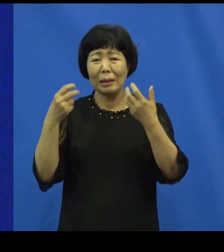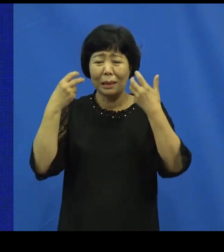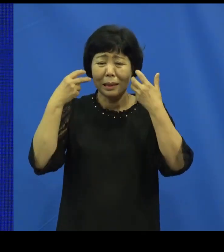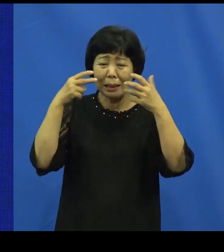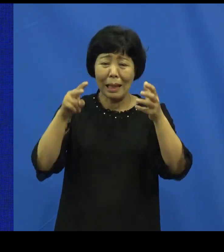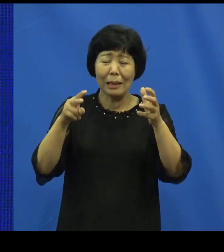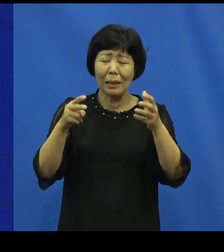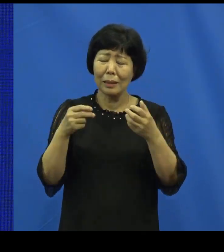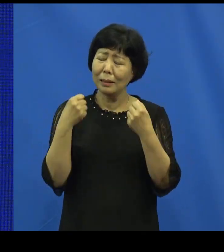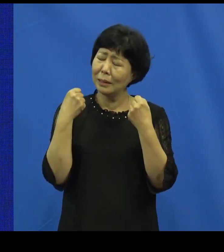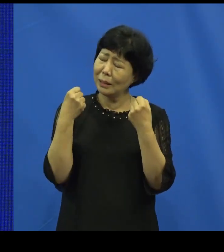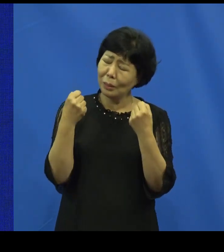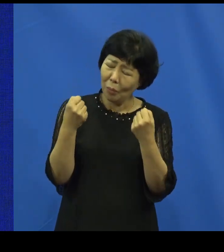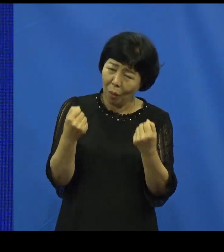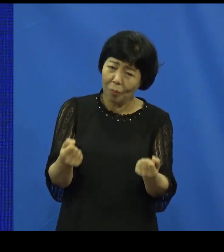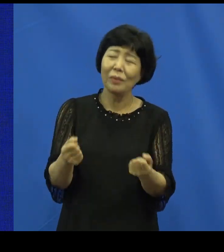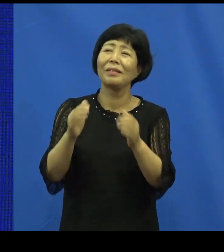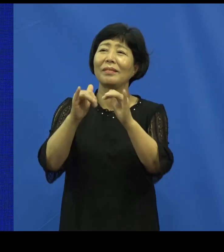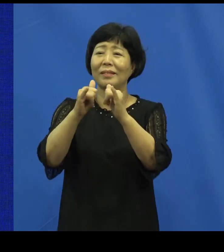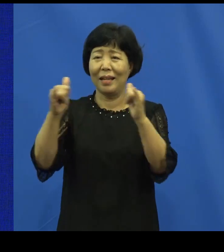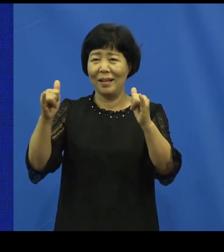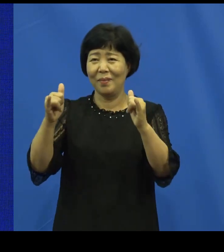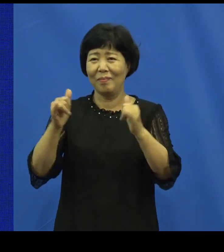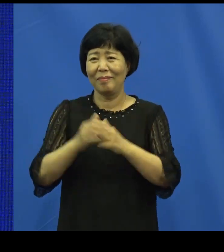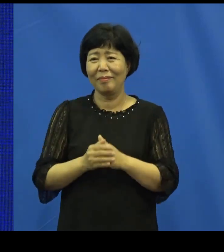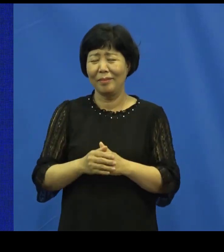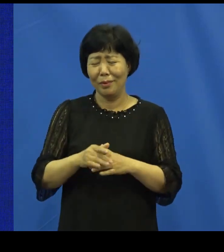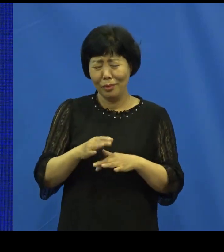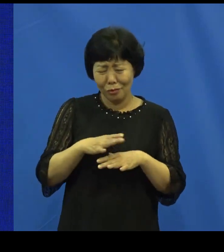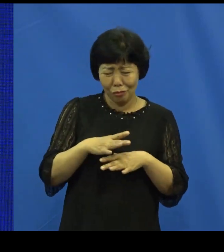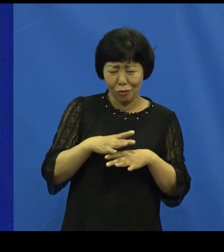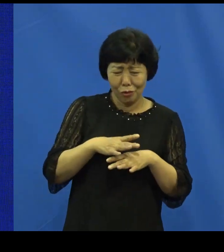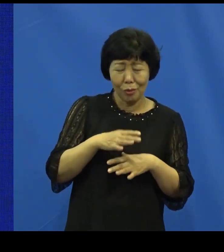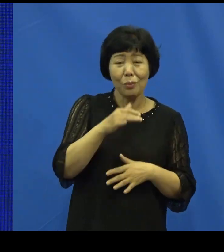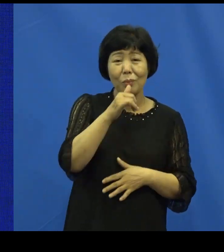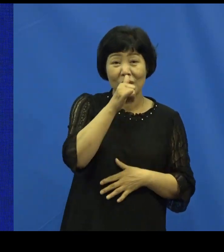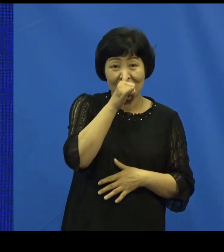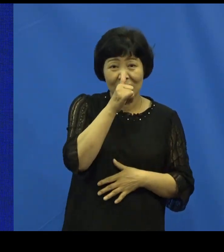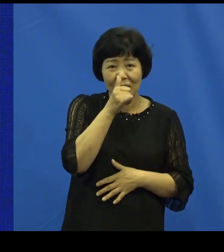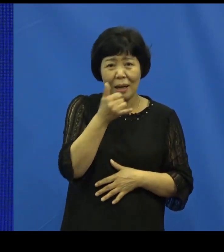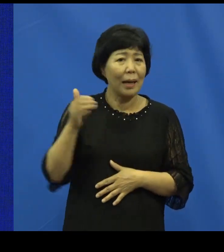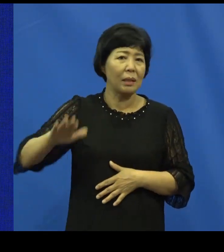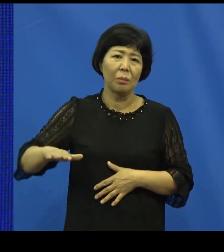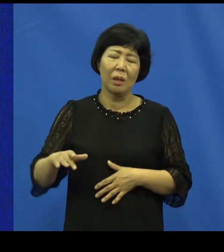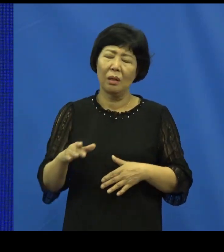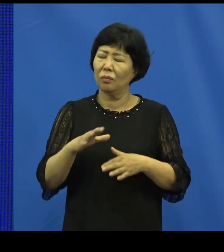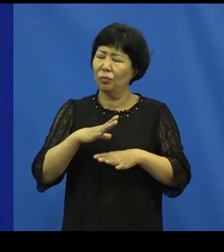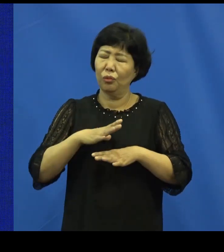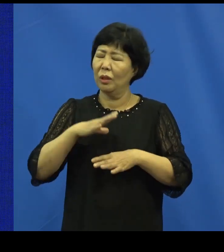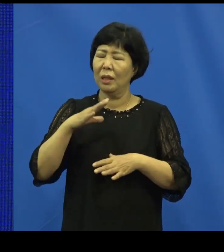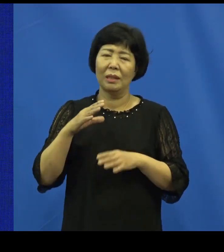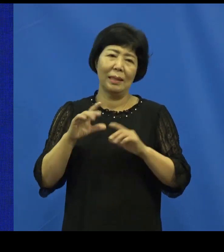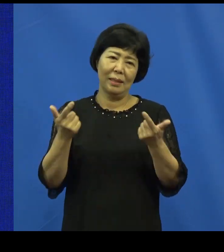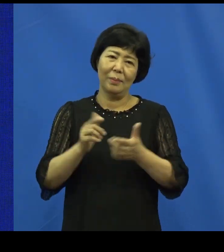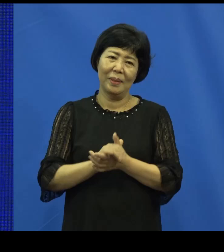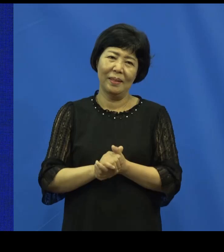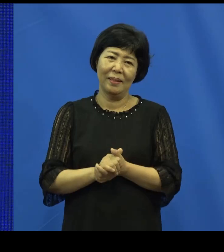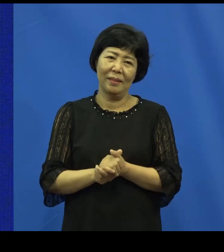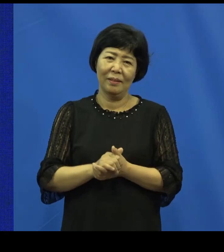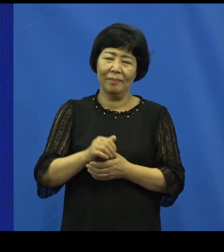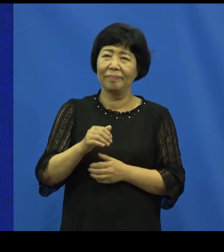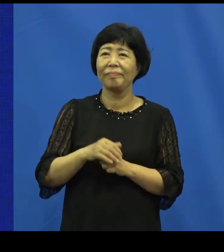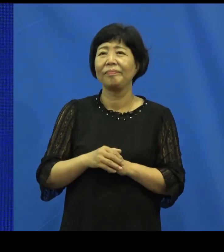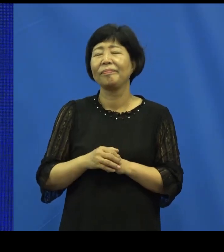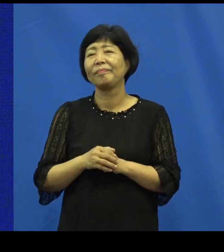그냥 힘이 없는 사람에 불과해요. 얼마나 두렵겠어요. 그러나 다니엘은 두려워하지 않았어요.